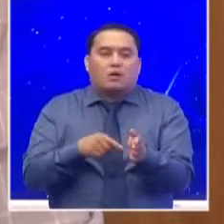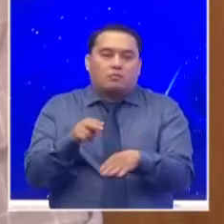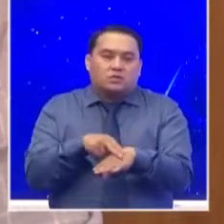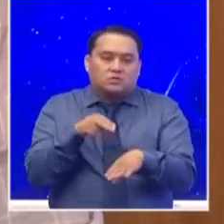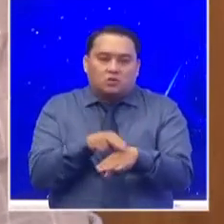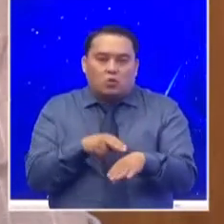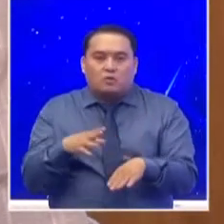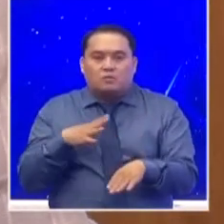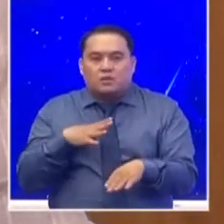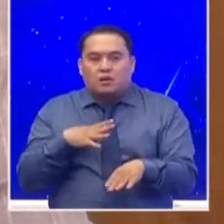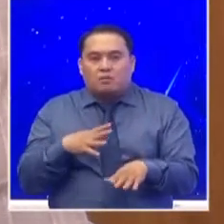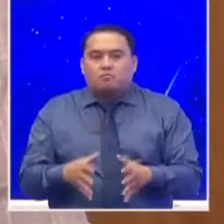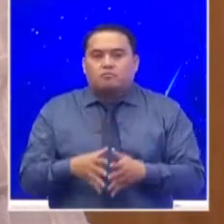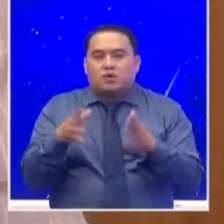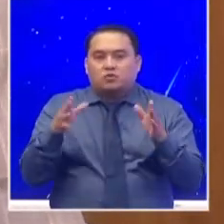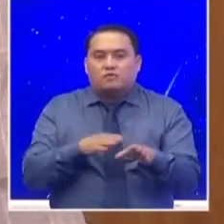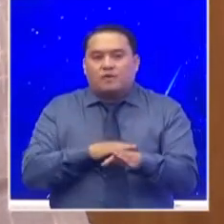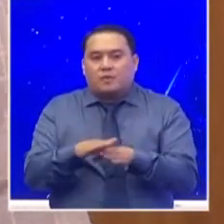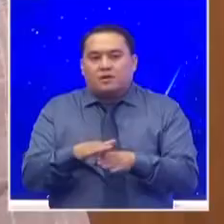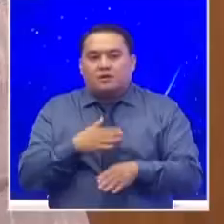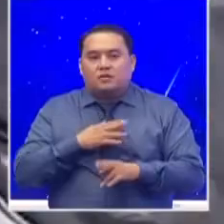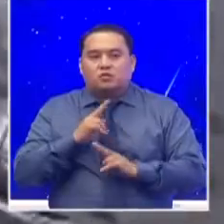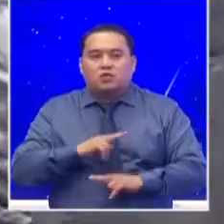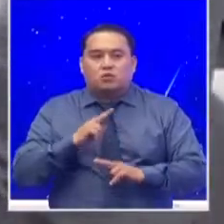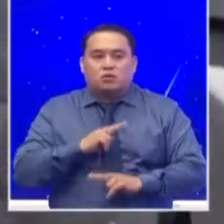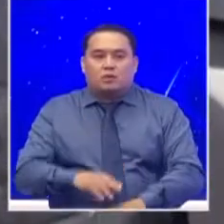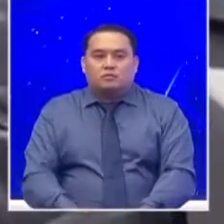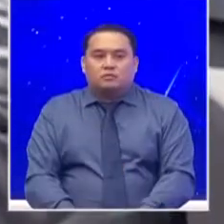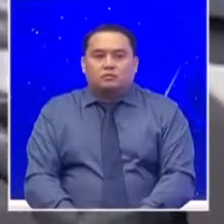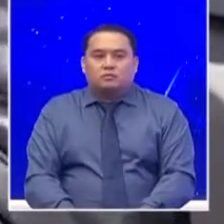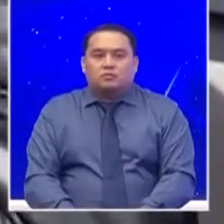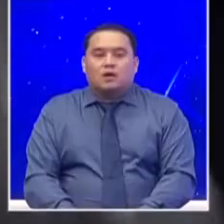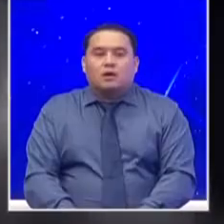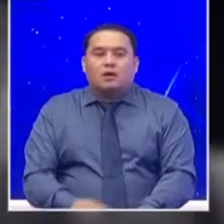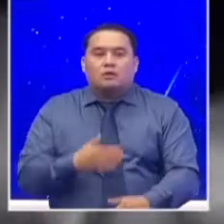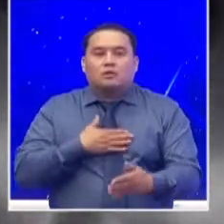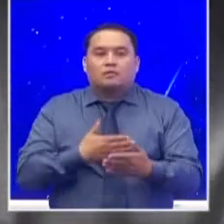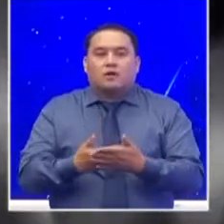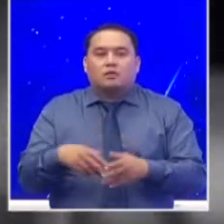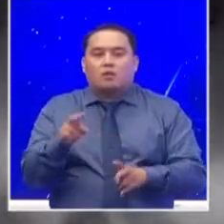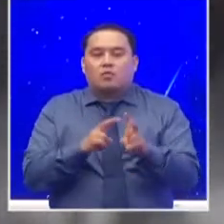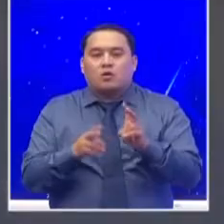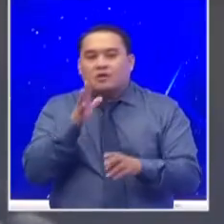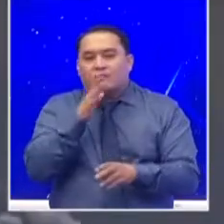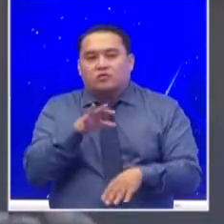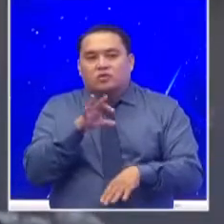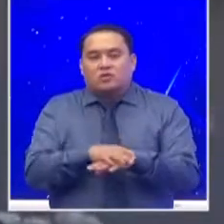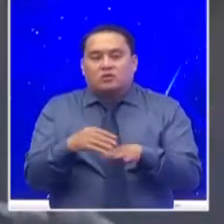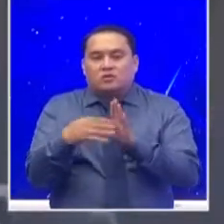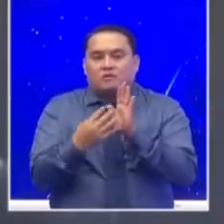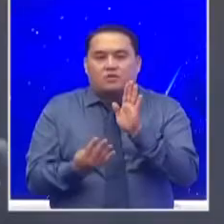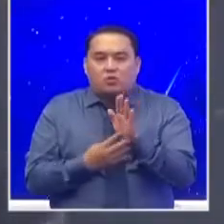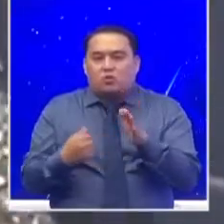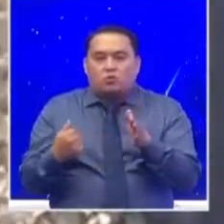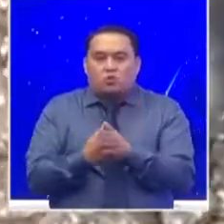была колоссальная работа проведена нашими сотрудниками. По результатам проведенной работы выяснилось, возраст задержанных от 19